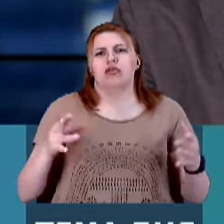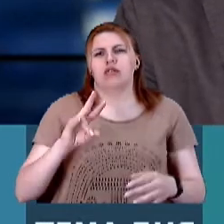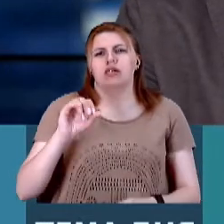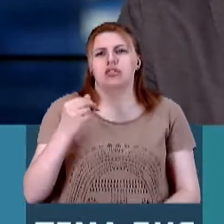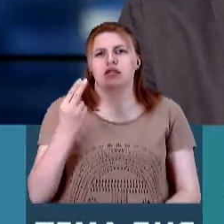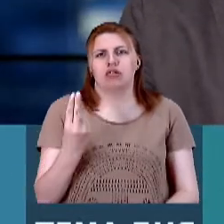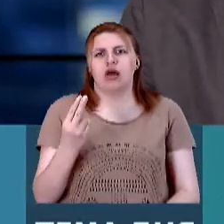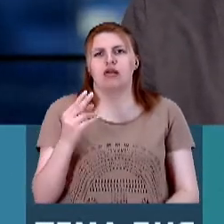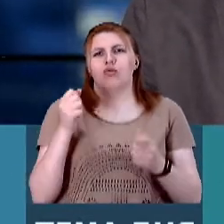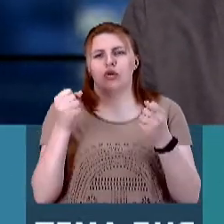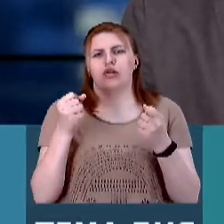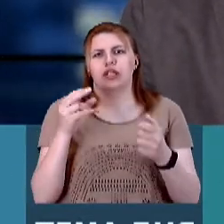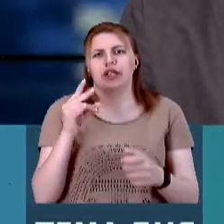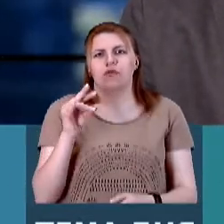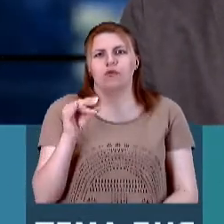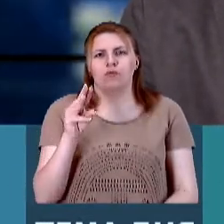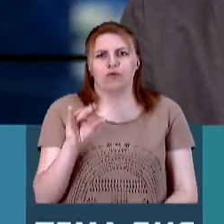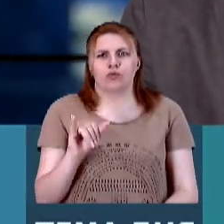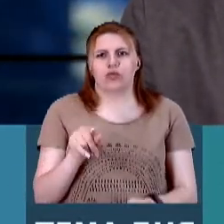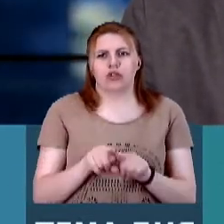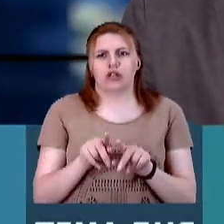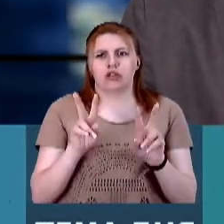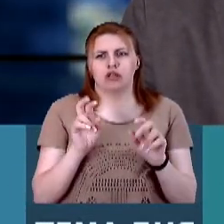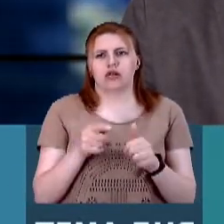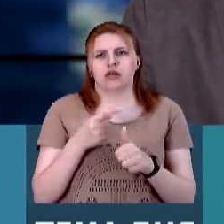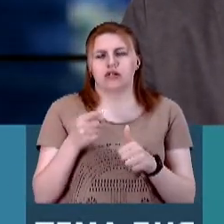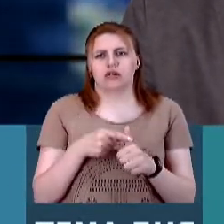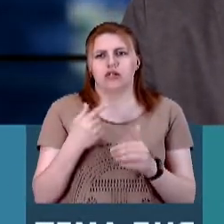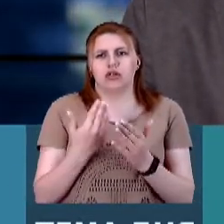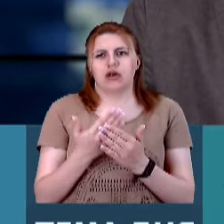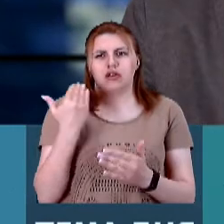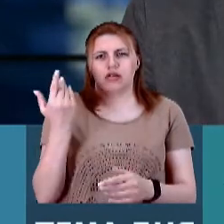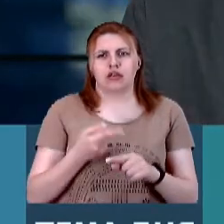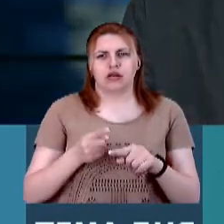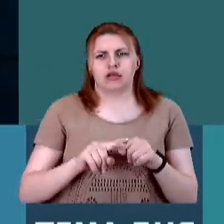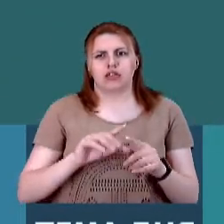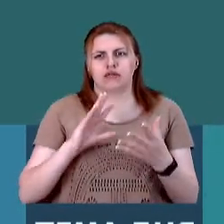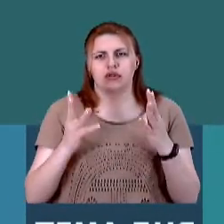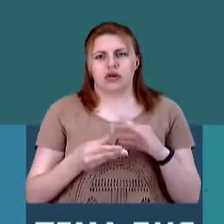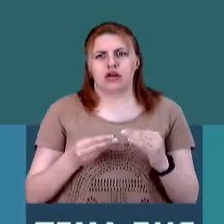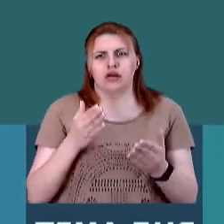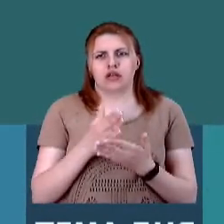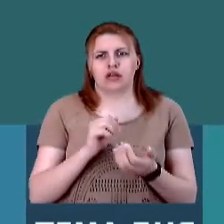вони, власне, так його називають. Ну, тому що для них це взагалі є такий наріжний камінь цієї